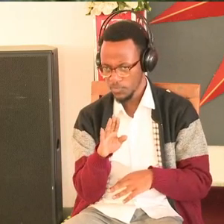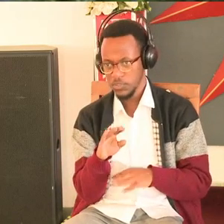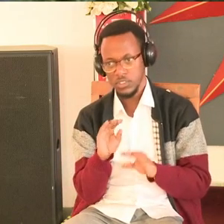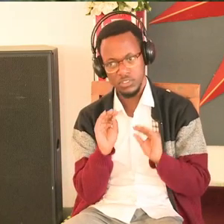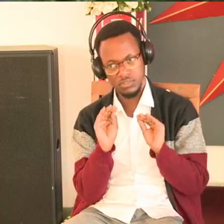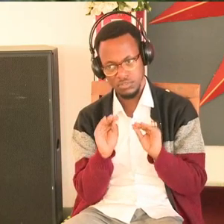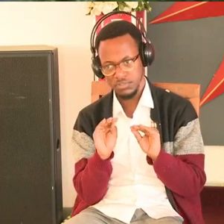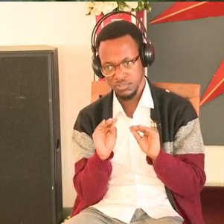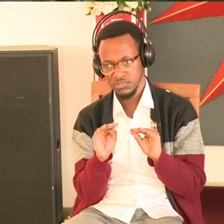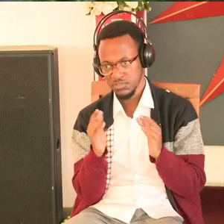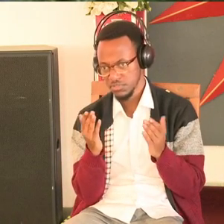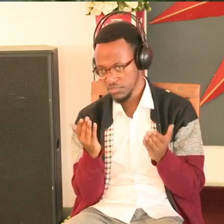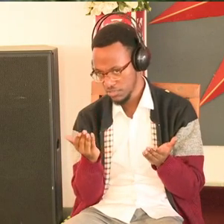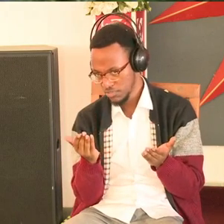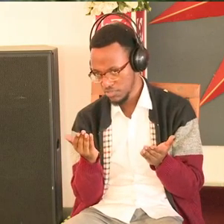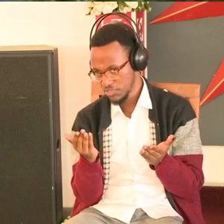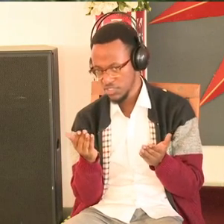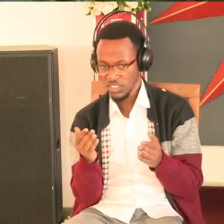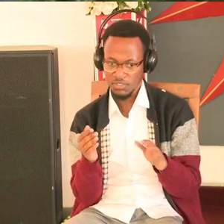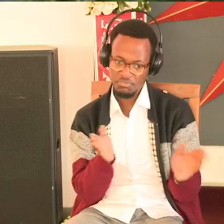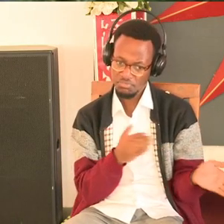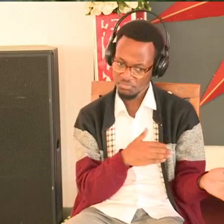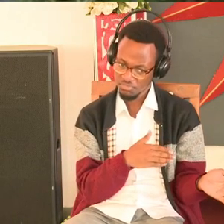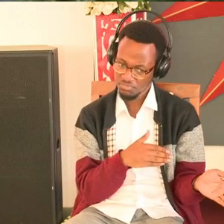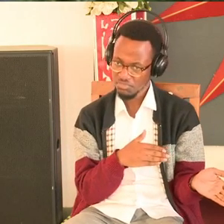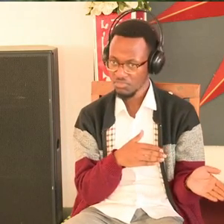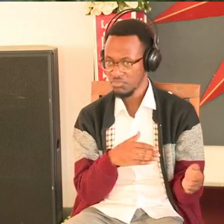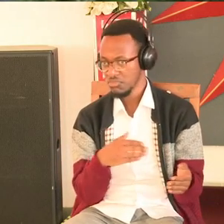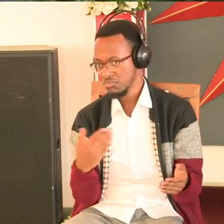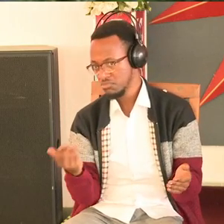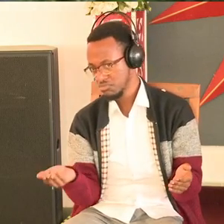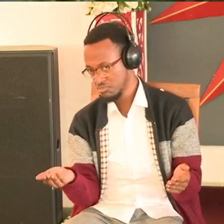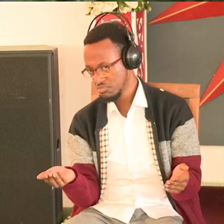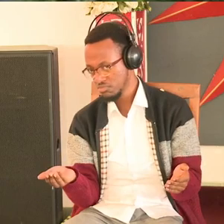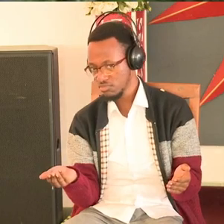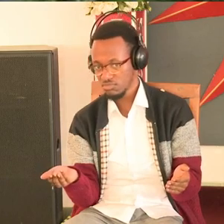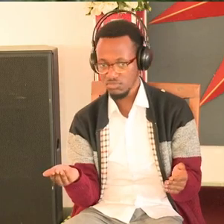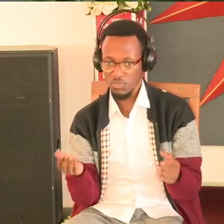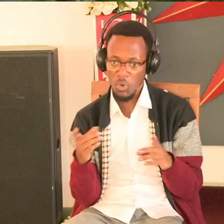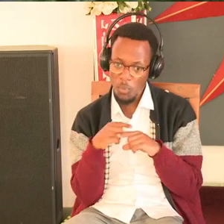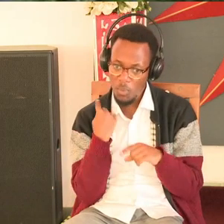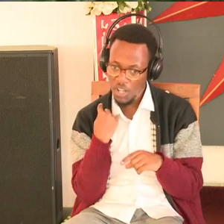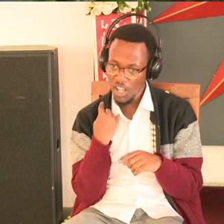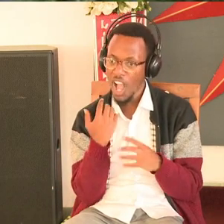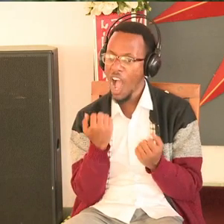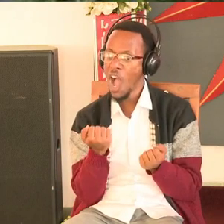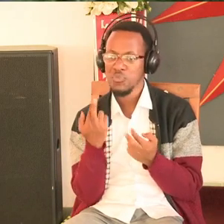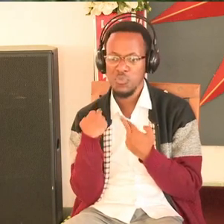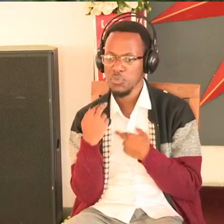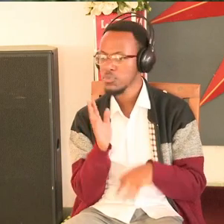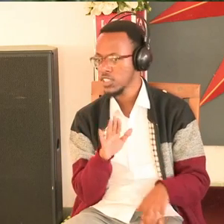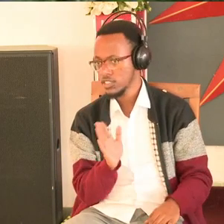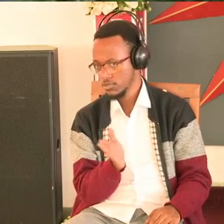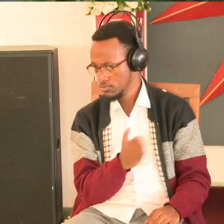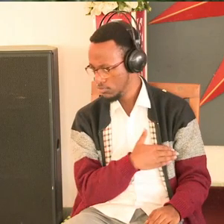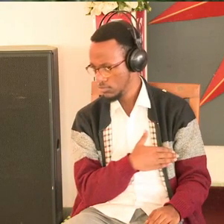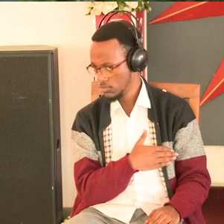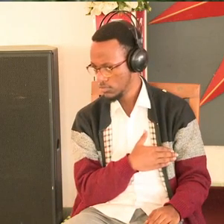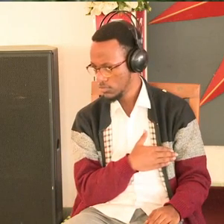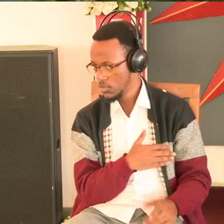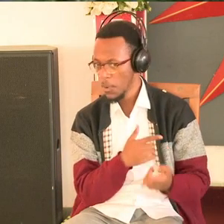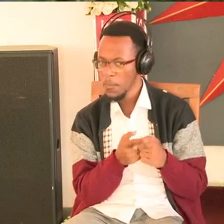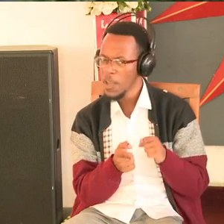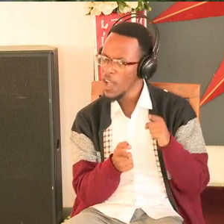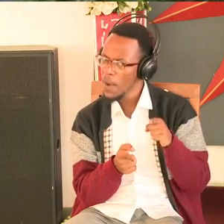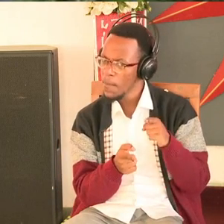afite umurimo we nigisha nawe afite umurimo we n'umushumba nawe bose bafite imirimo yabo icyo bashinzwe